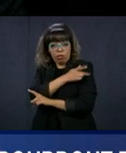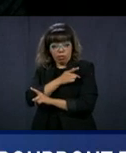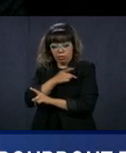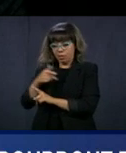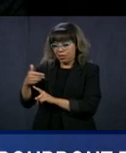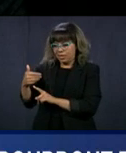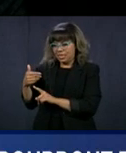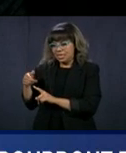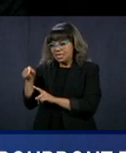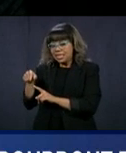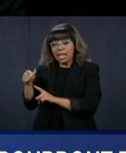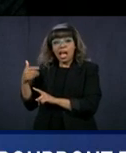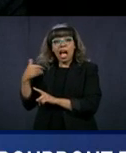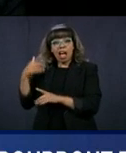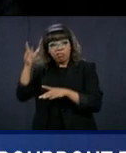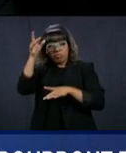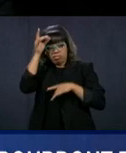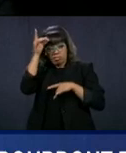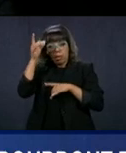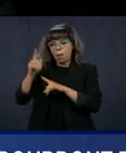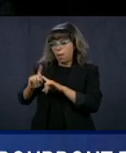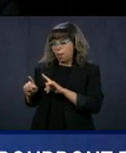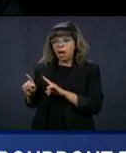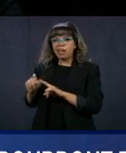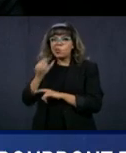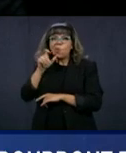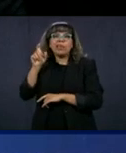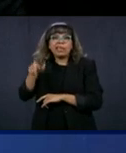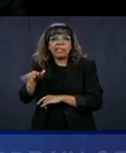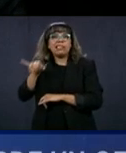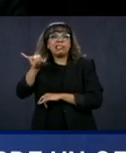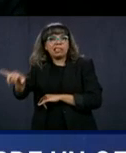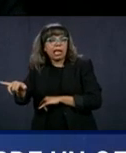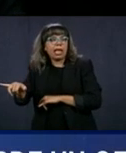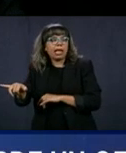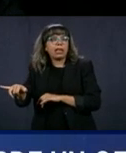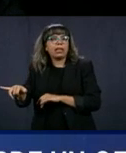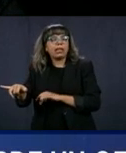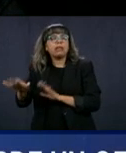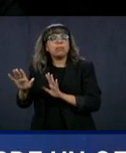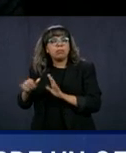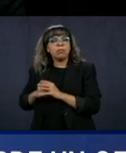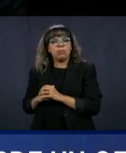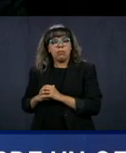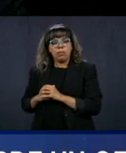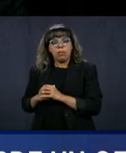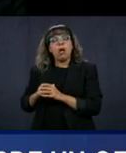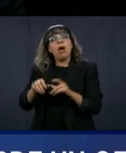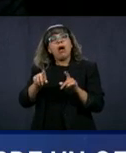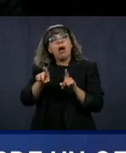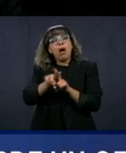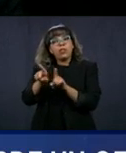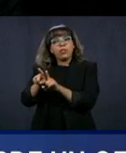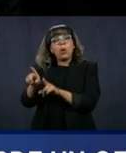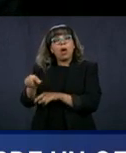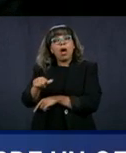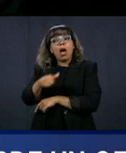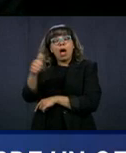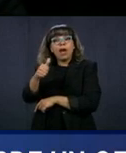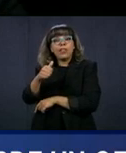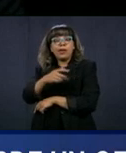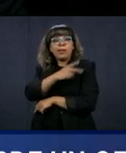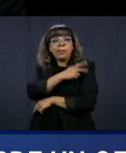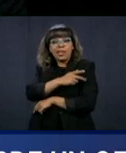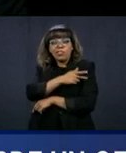COVID-19, qui n'ont pas besoin nécessairement d'être à l'hôpital, et d'autres patients également qui ont d'autres problèmes